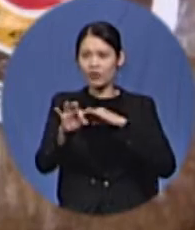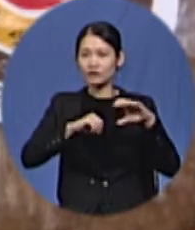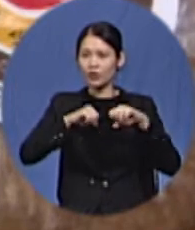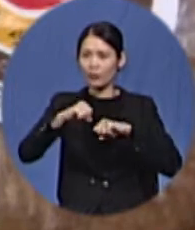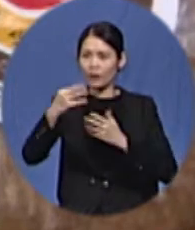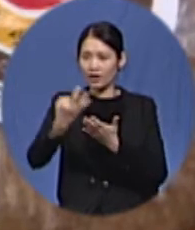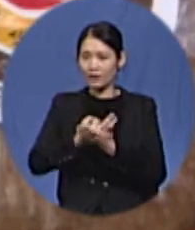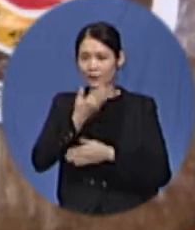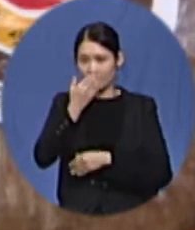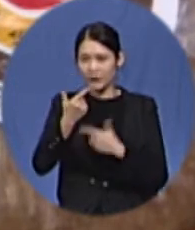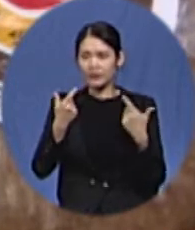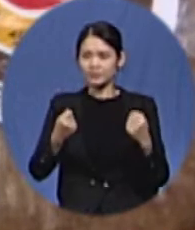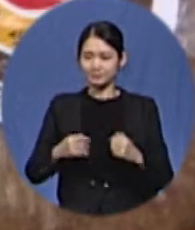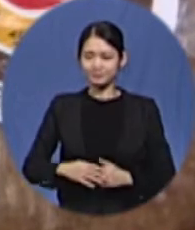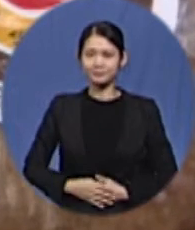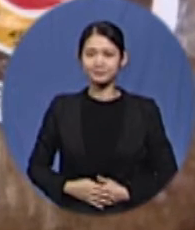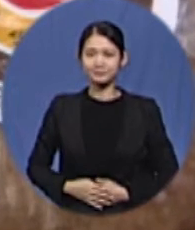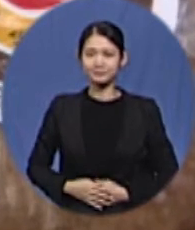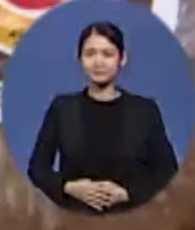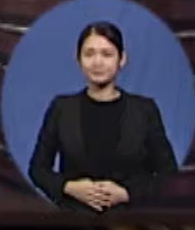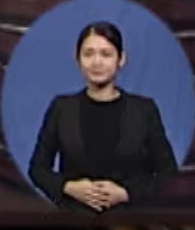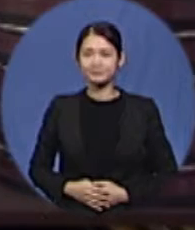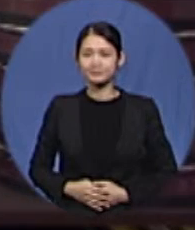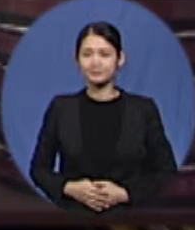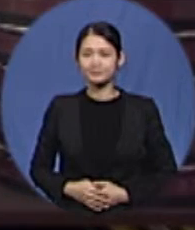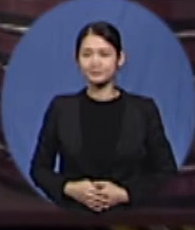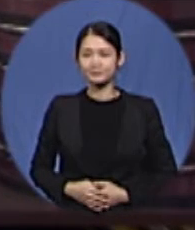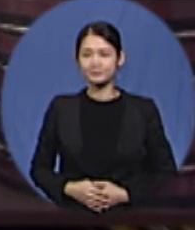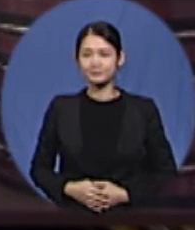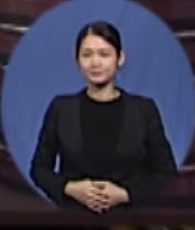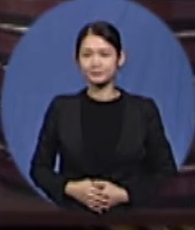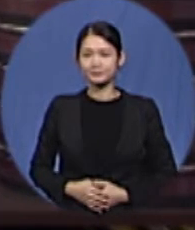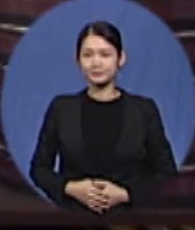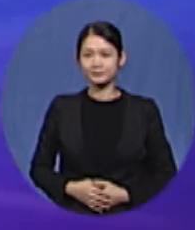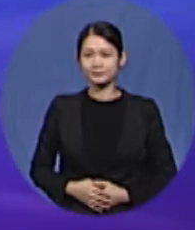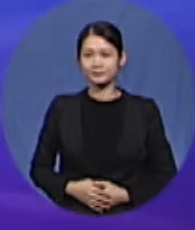있습니다. 복지TV 뉴스 김소연입니다.